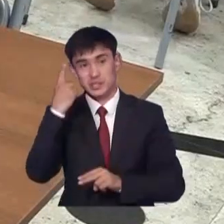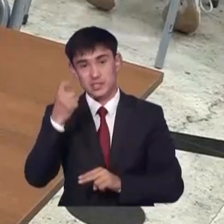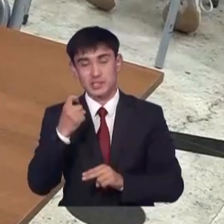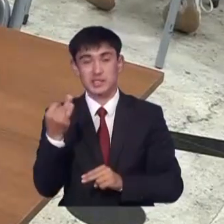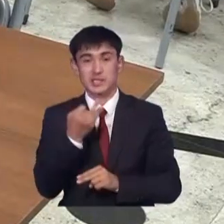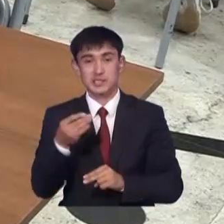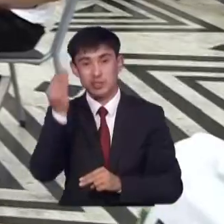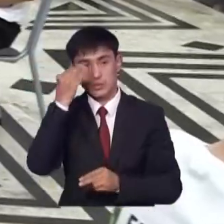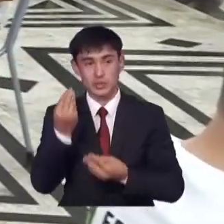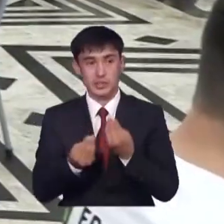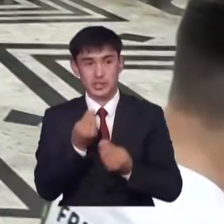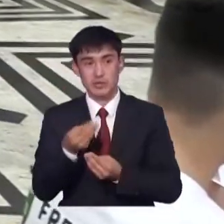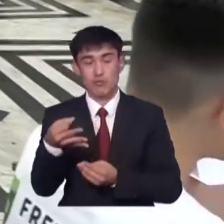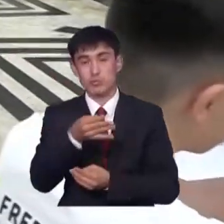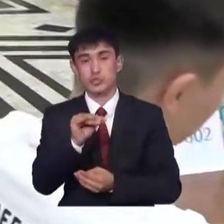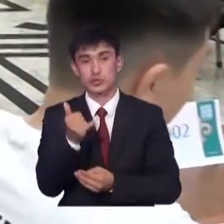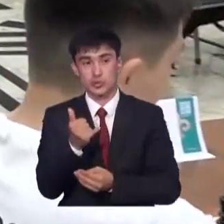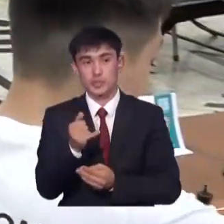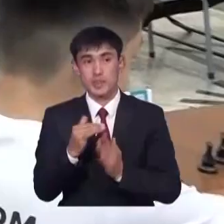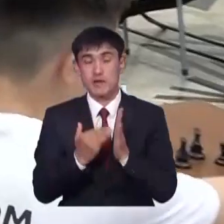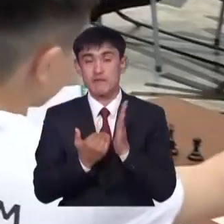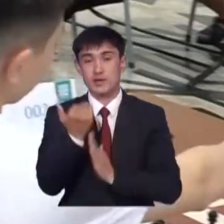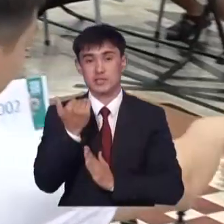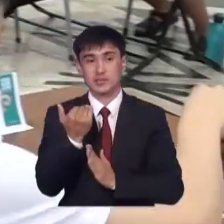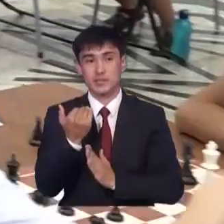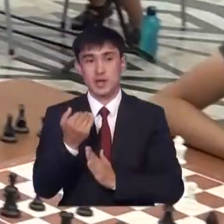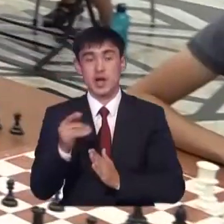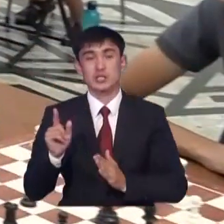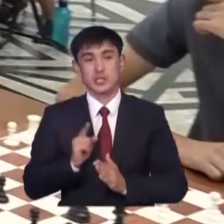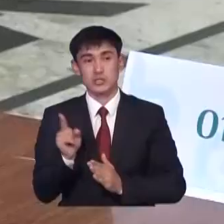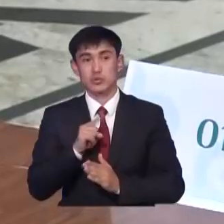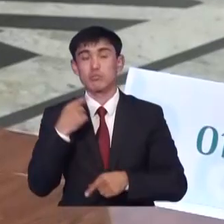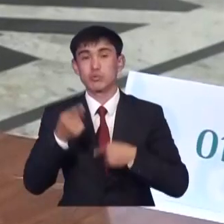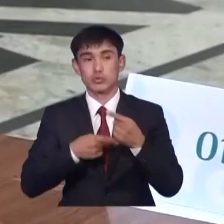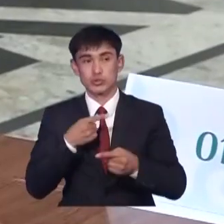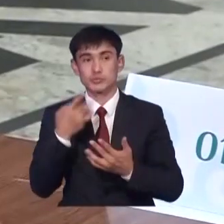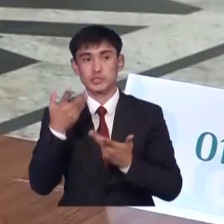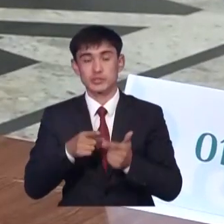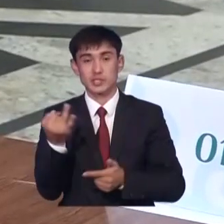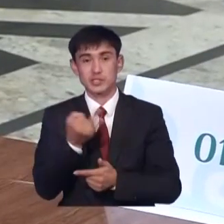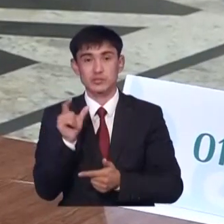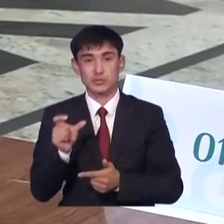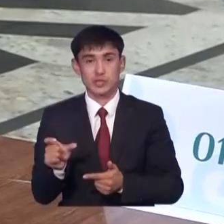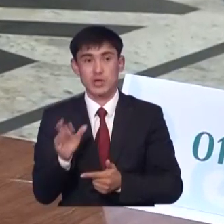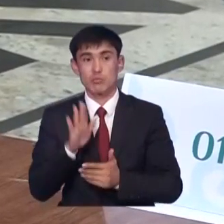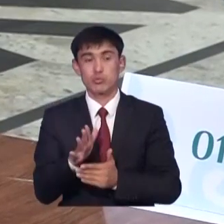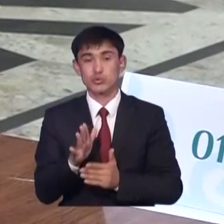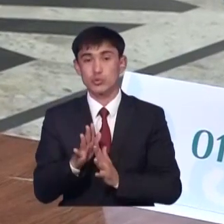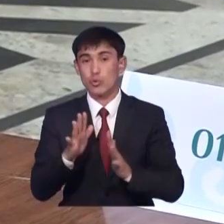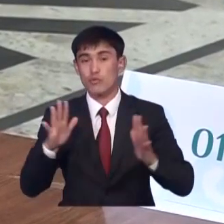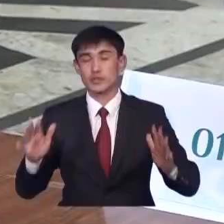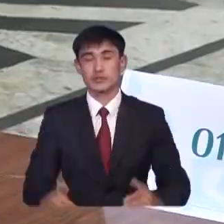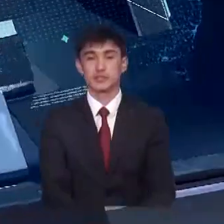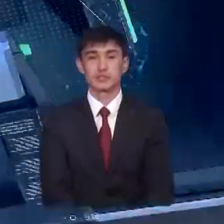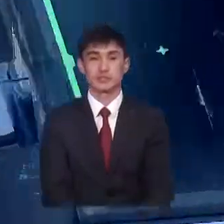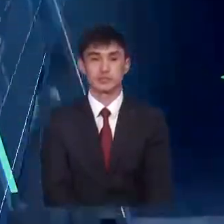интерес к интеллектуальным играм в области ЖТСУ значительно вырос. Ожидается, что в будущем число заинтересованных лиц будет только